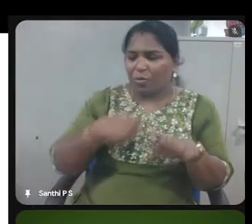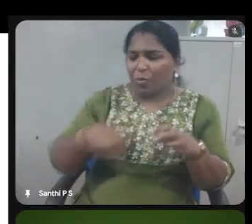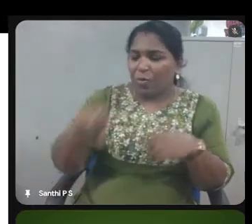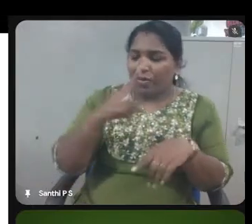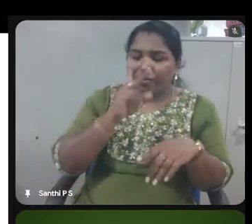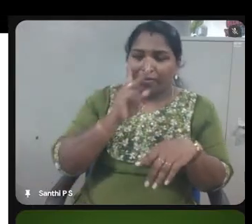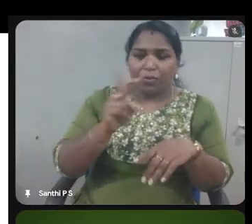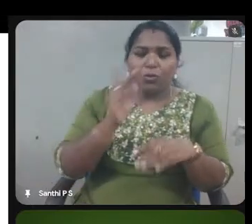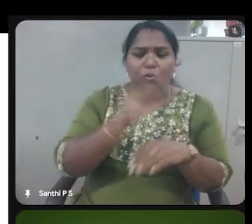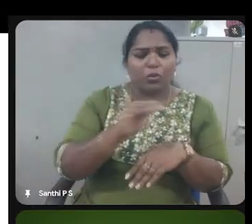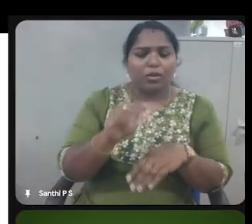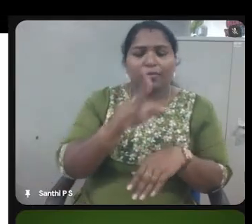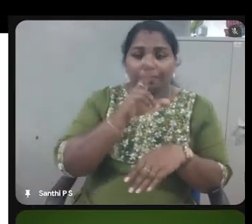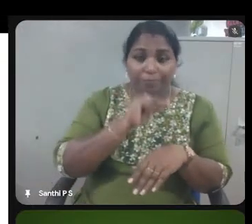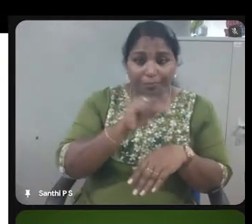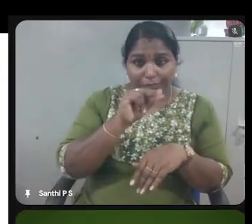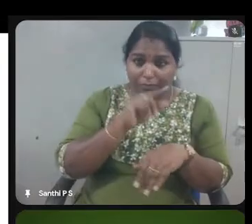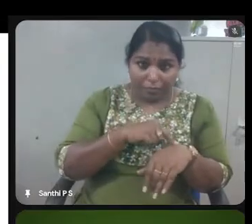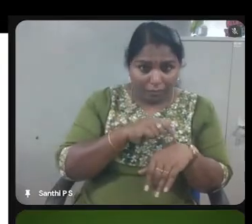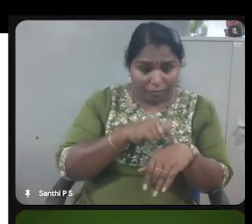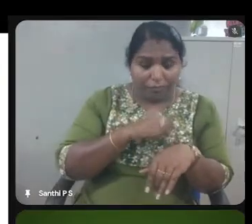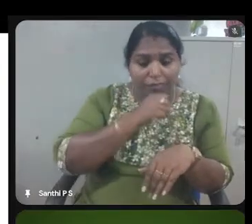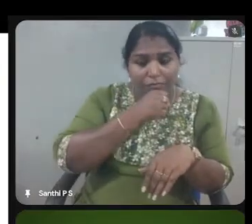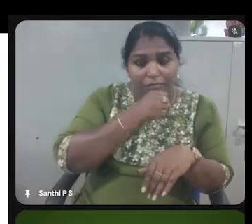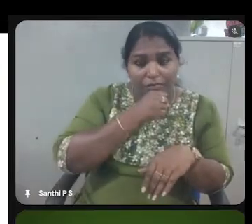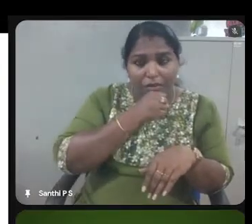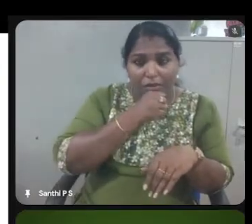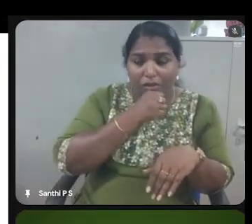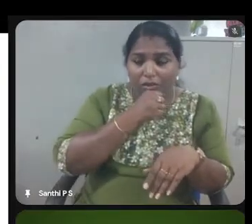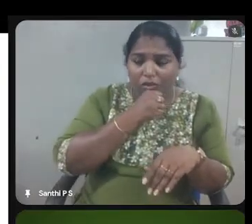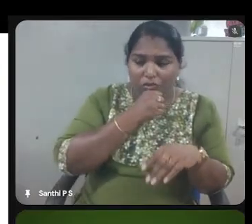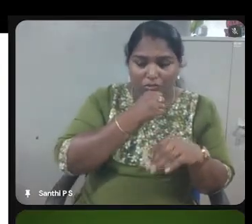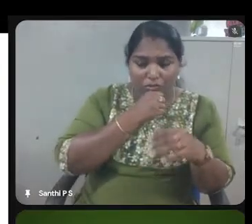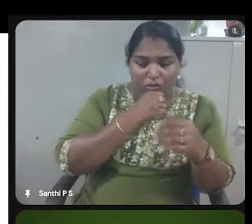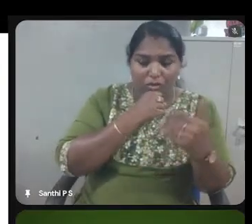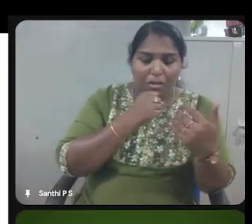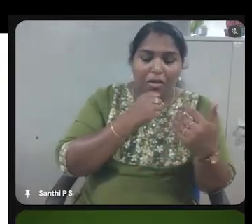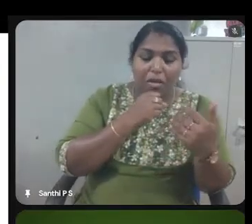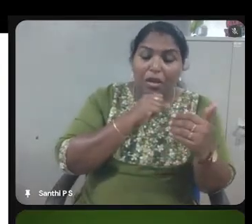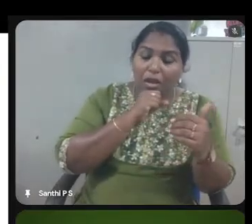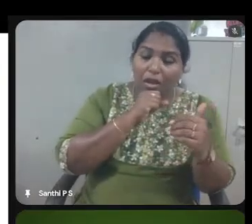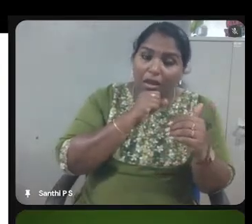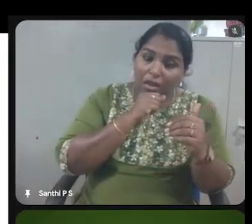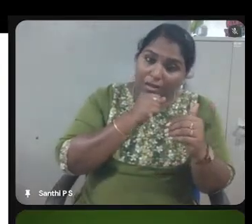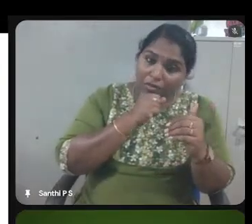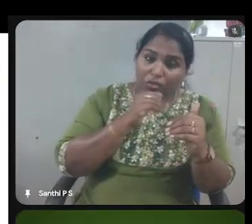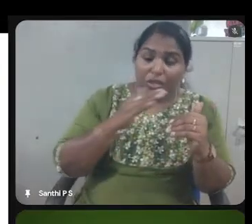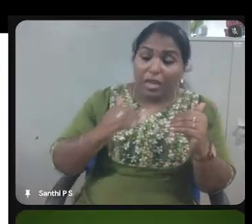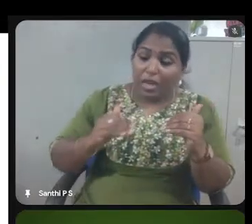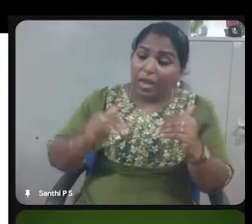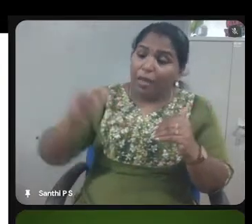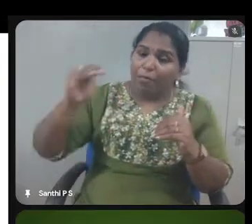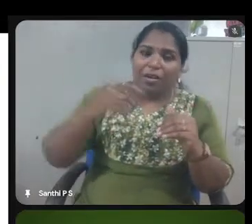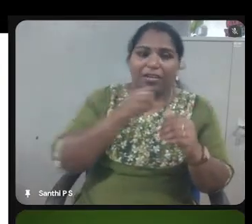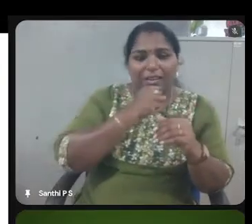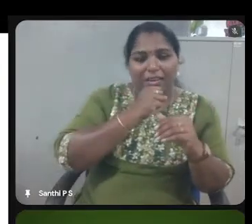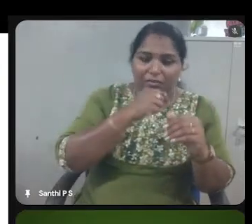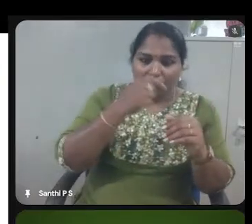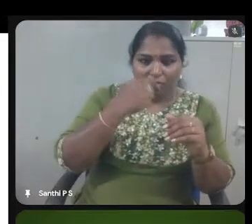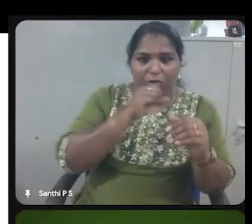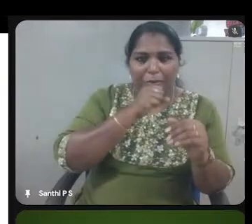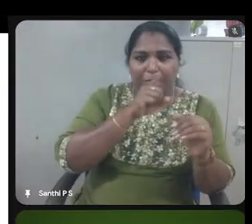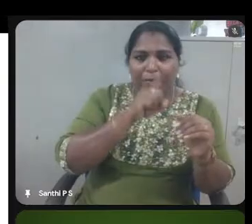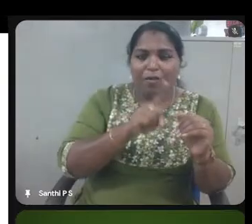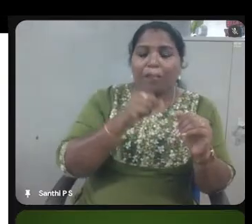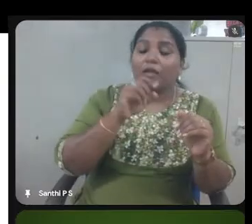കുട്ടികൾ സംസാരിക്കുമ്പോൾ അവരുടെ പ്രായത്തിനെക്കാട്ടിലും മുതിർന്നതായിട്ടാണ് സംസാരിക്കുന്നത്. കാരണം അന്ന് അവർ ഗ്രാൻഡ് പേരൻസിന്റെ കൂടെയോ